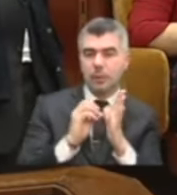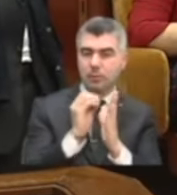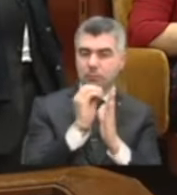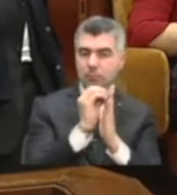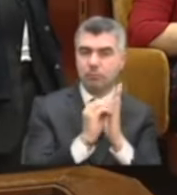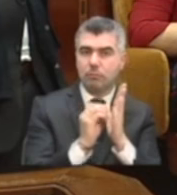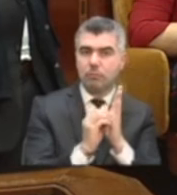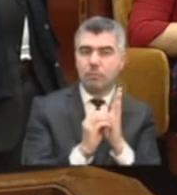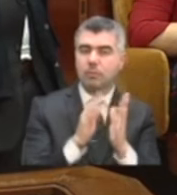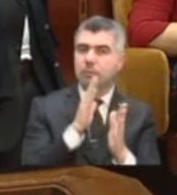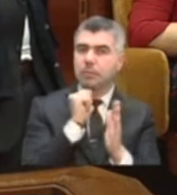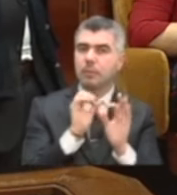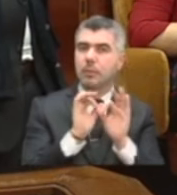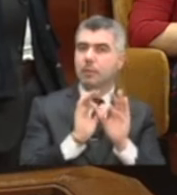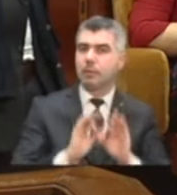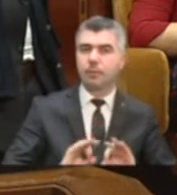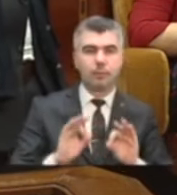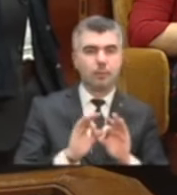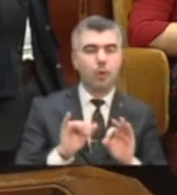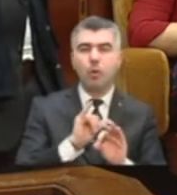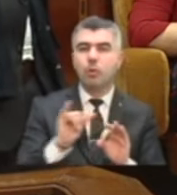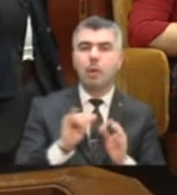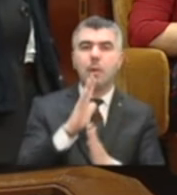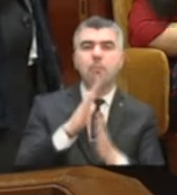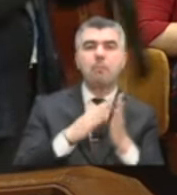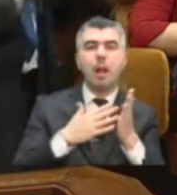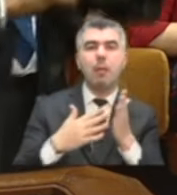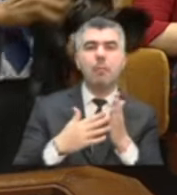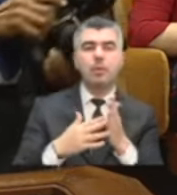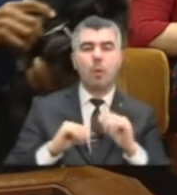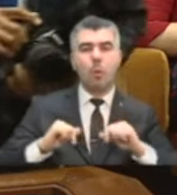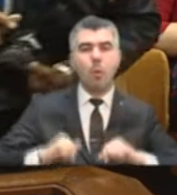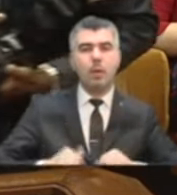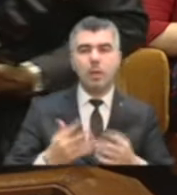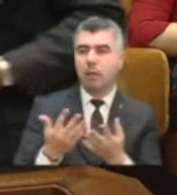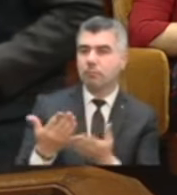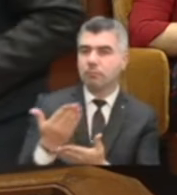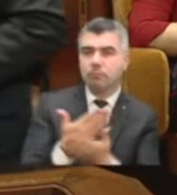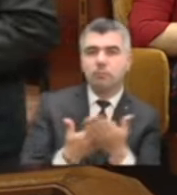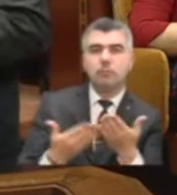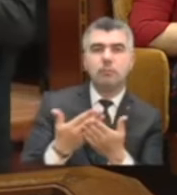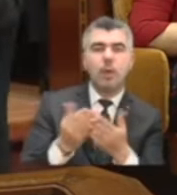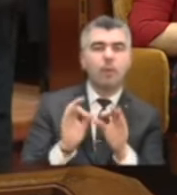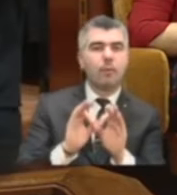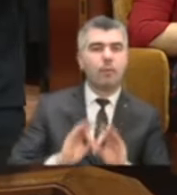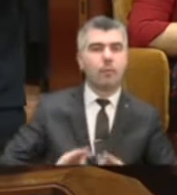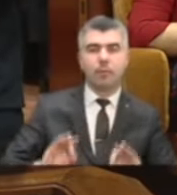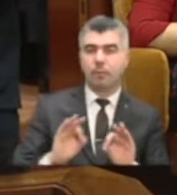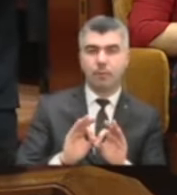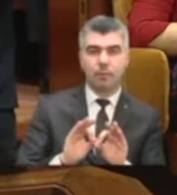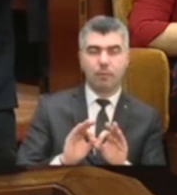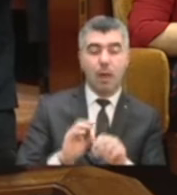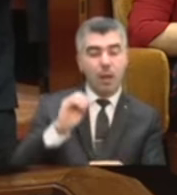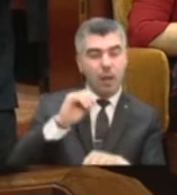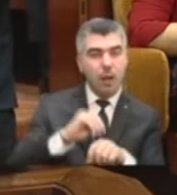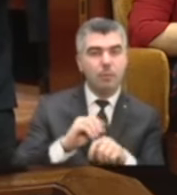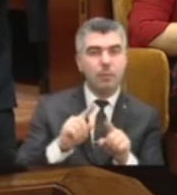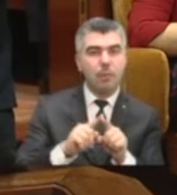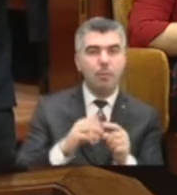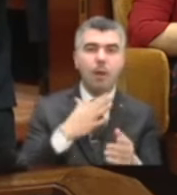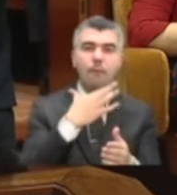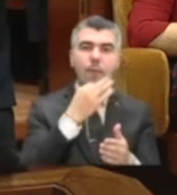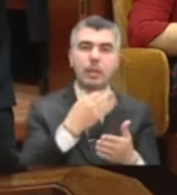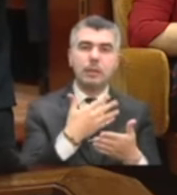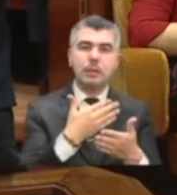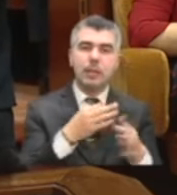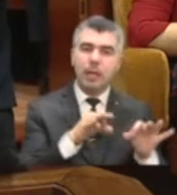المرتبطة بالمعادن، ولم تضع أي خطة بين وزارية لتعزيز وتثمين المعادن الوطنية، ولم تعمل كذلك على تبسيط المساطر